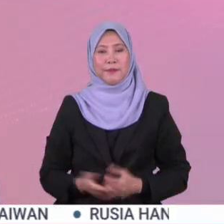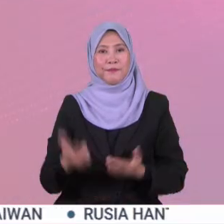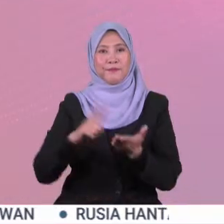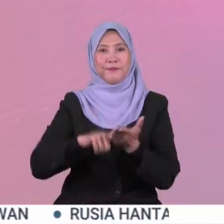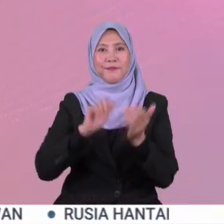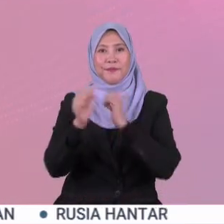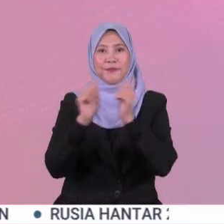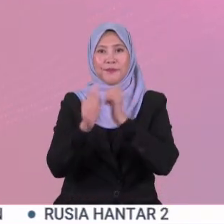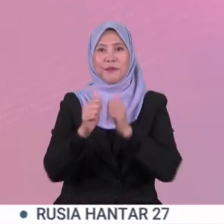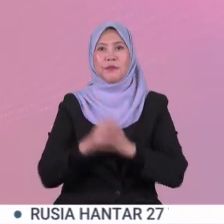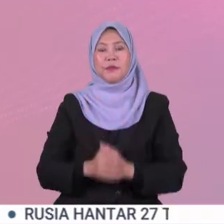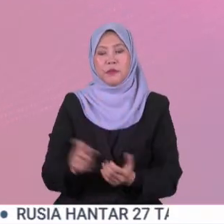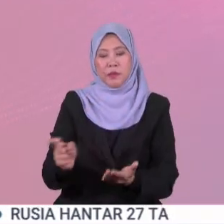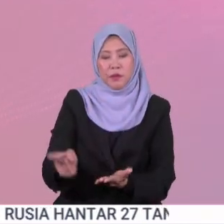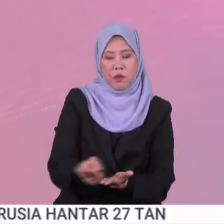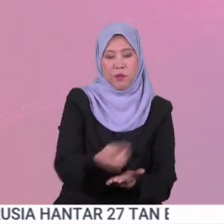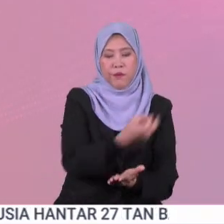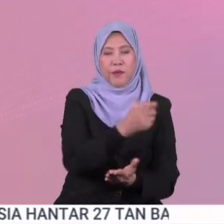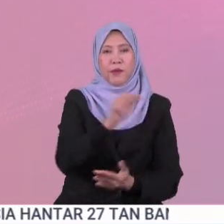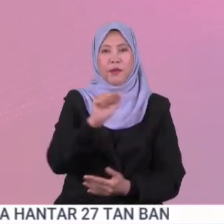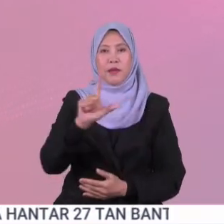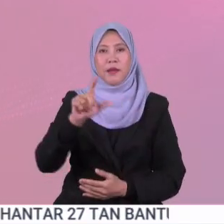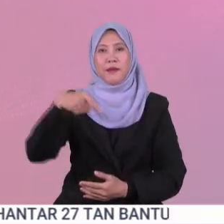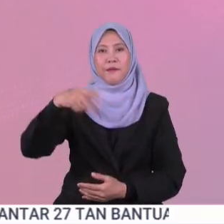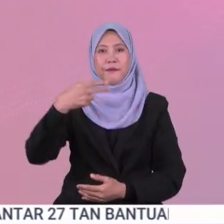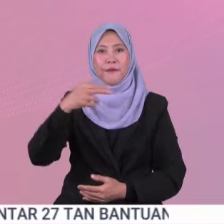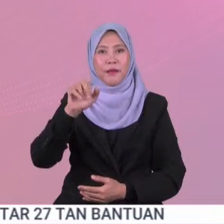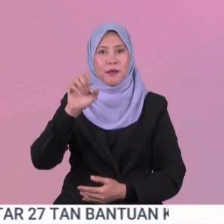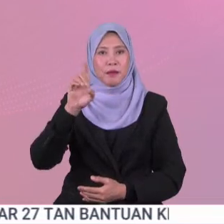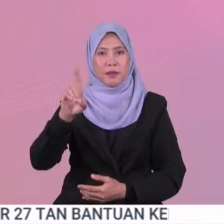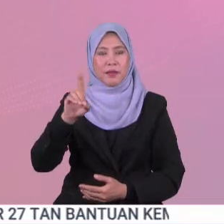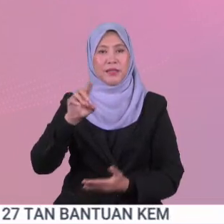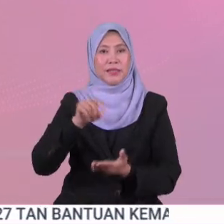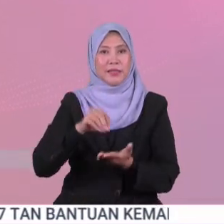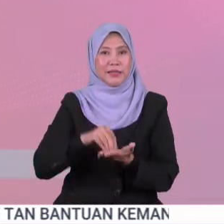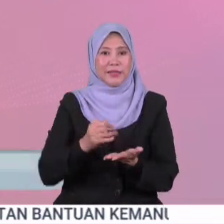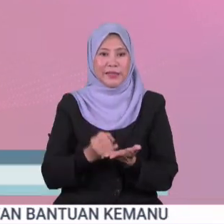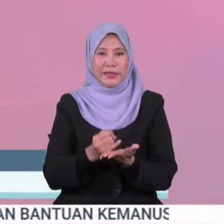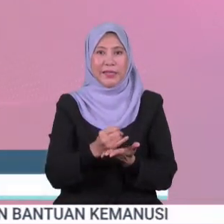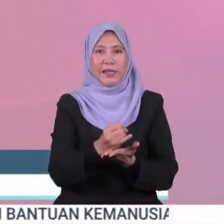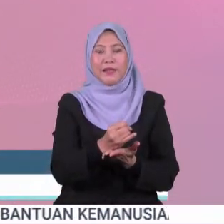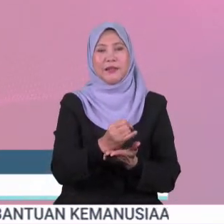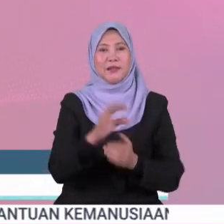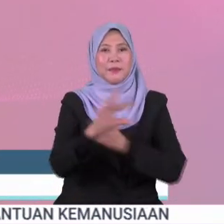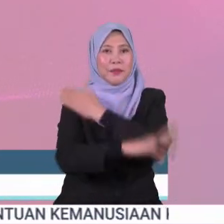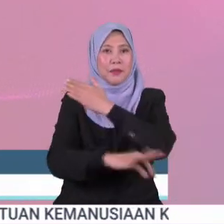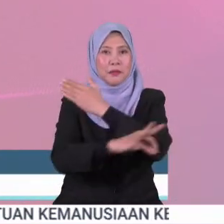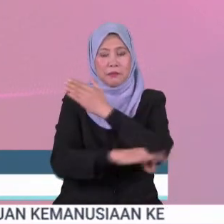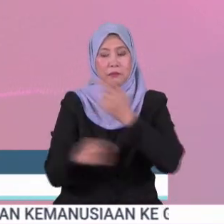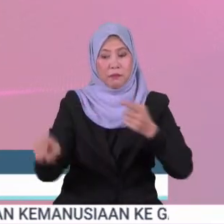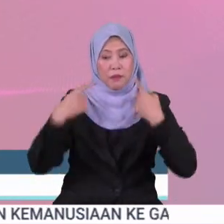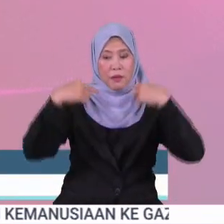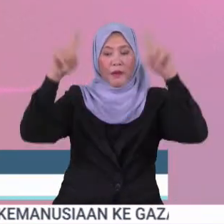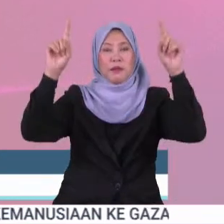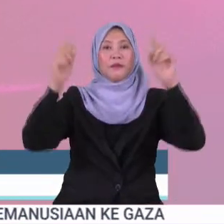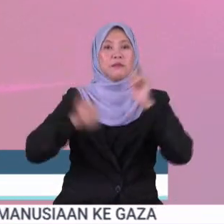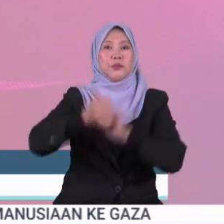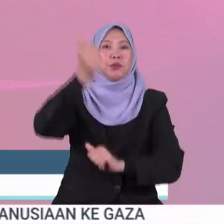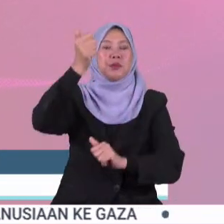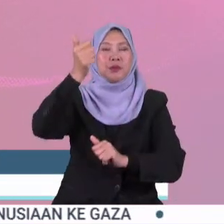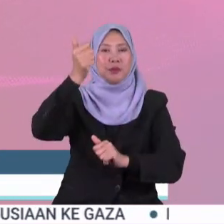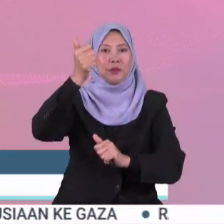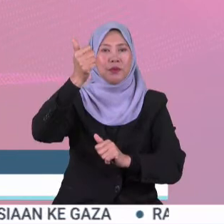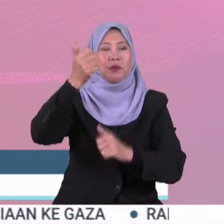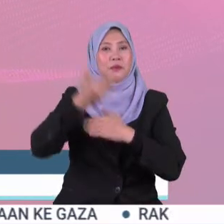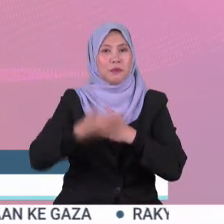Perkembangan sukan. Kejohanan golf Piala Alfat 2023 dinilai Negeri Sembilan, Calvin Kendall Green berjaya mengungguli kejohanan